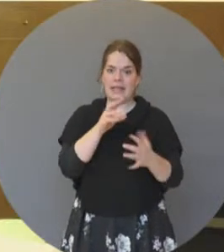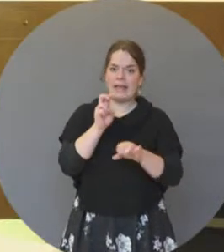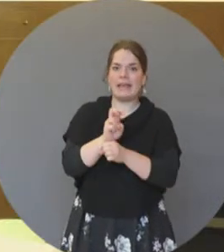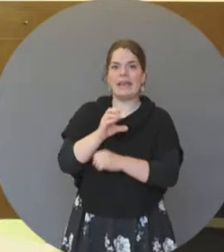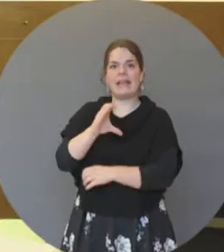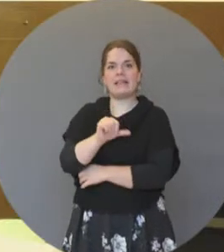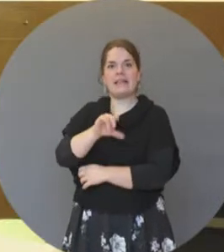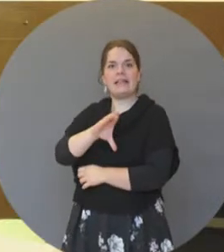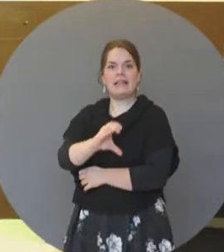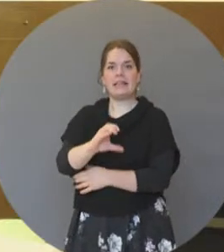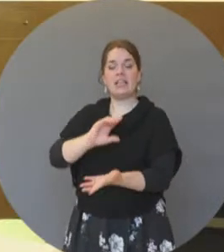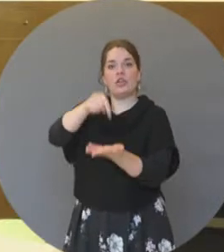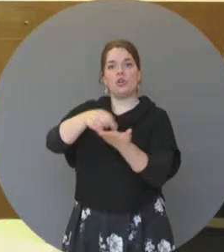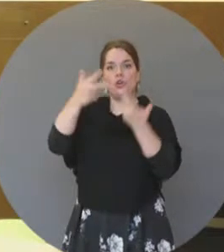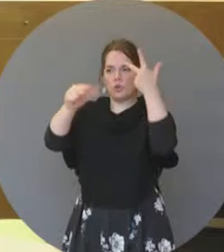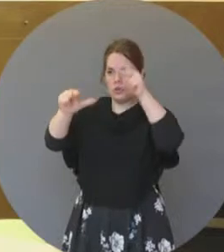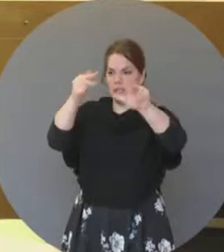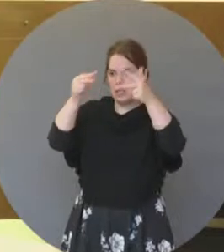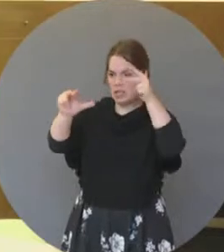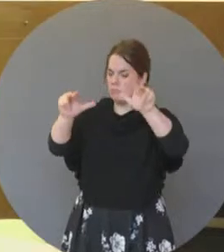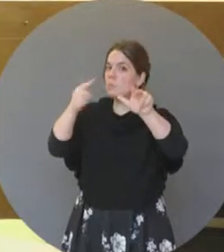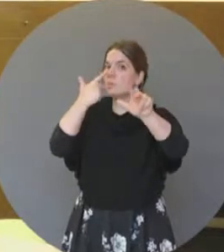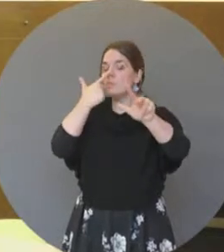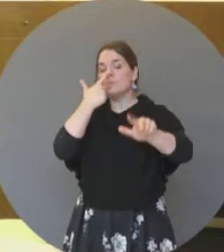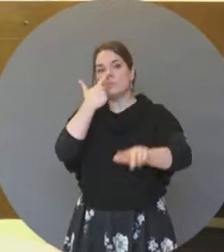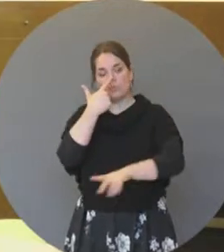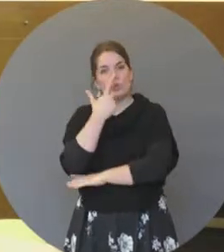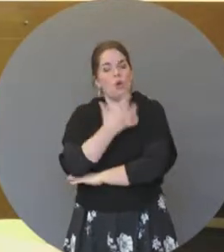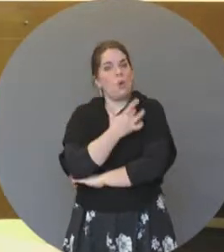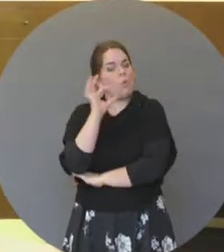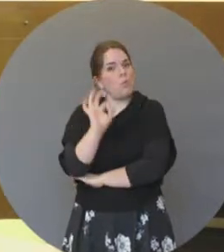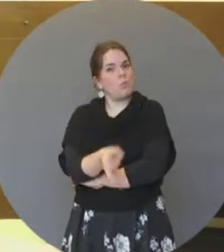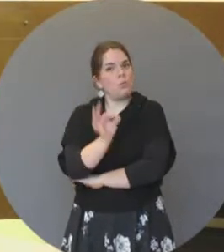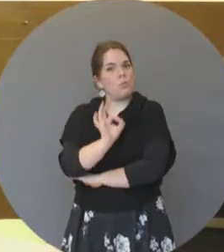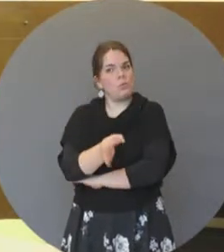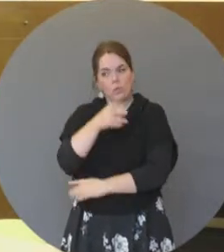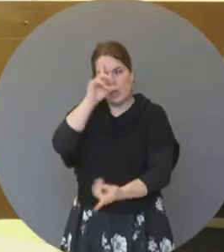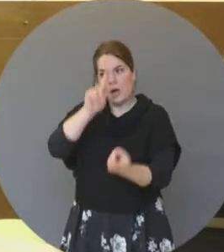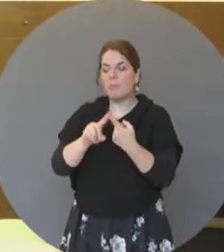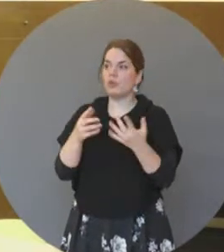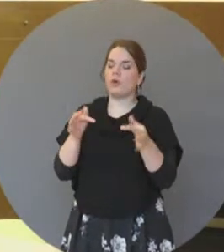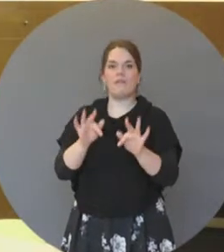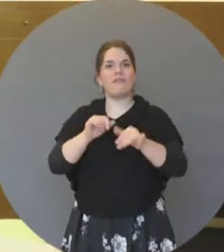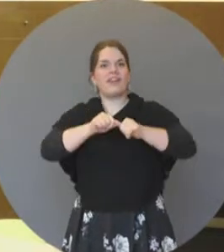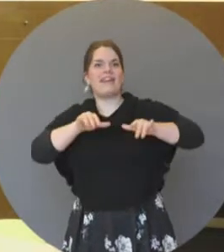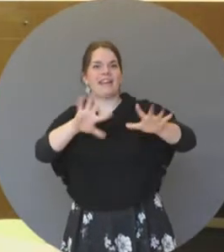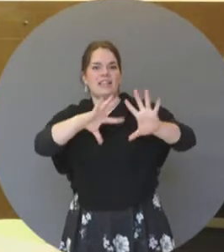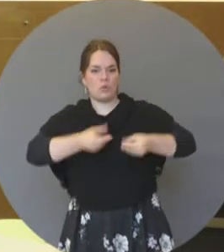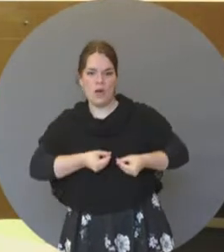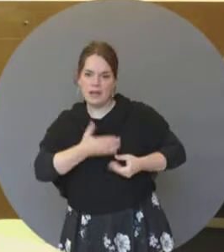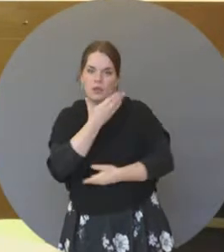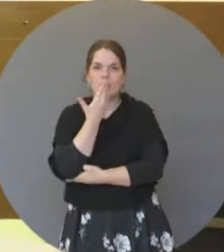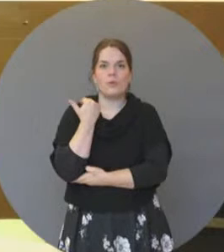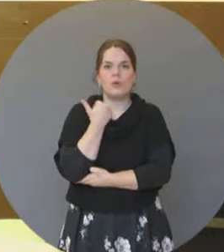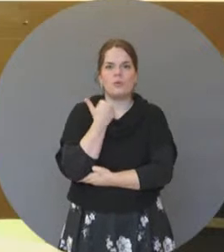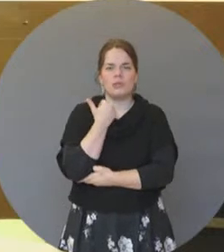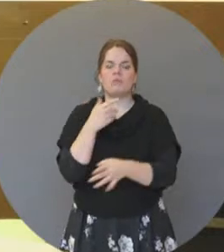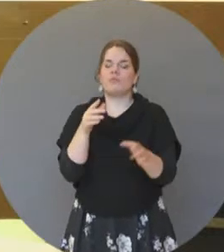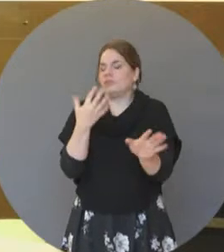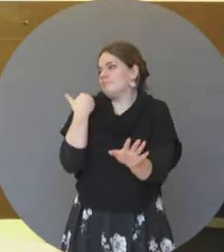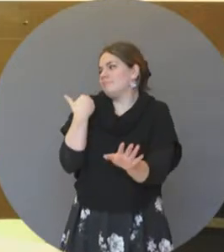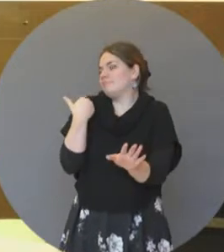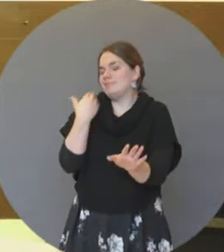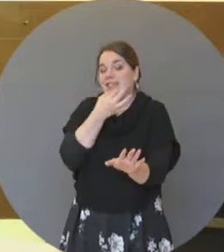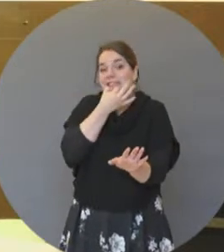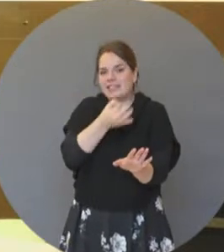Dieppe à des objectifs louables tels que améliorer le réseau d'accueil fluidifier je l'ai déjà dit tout à l'heure